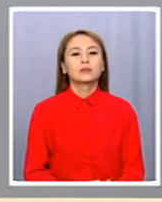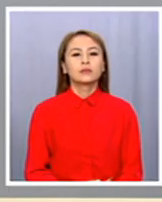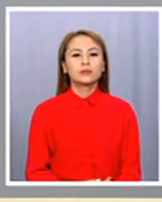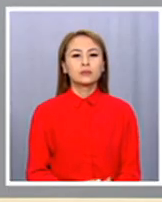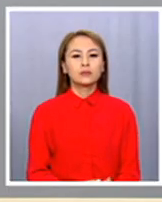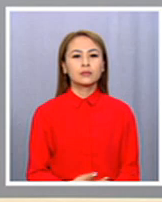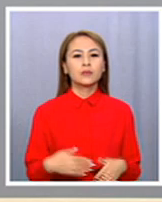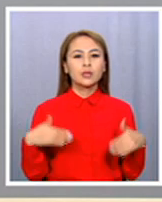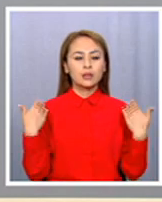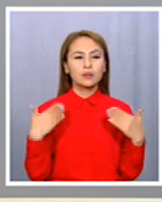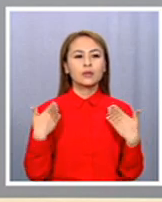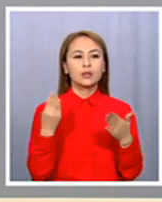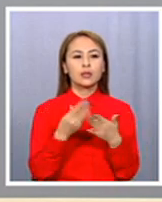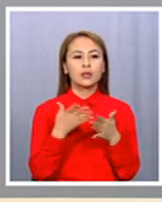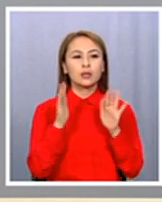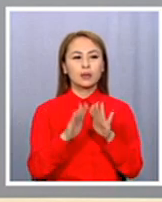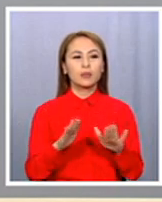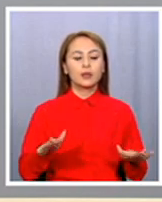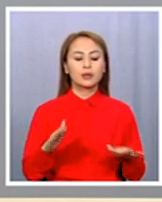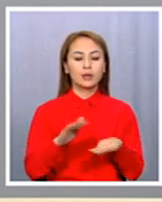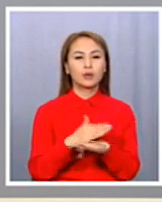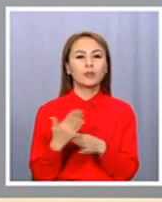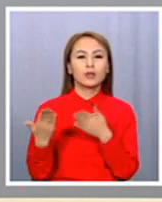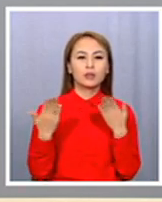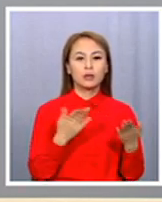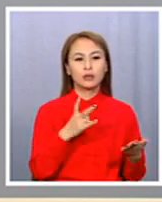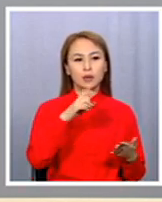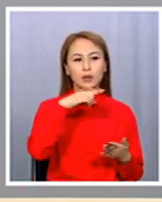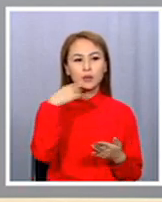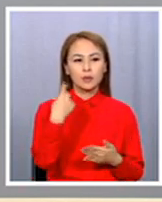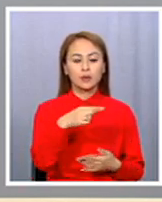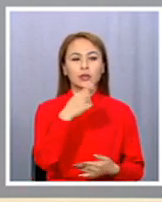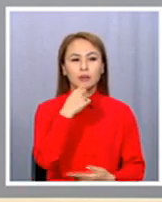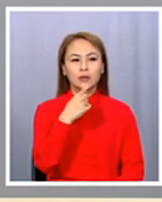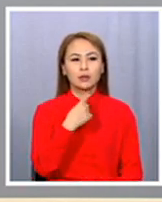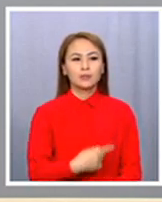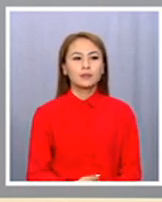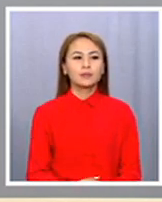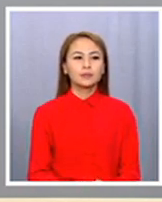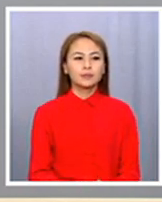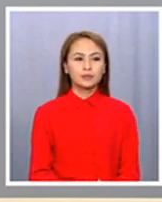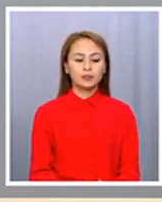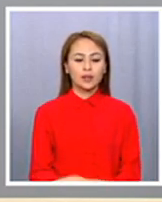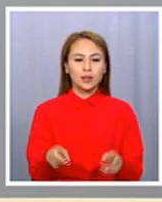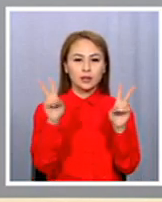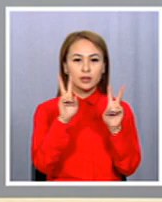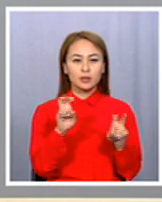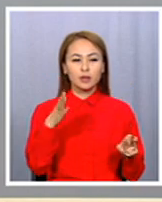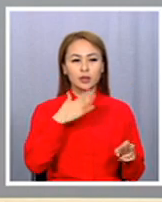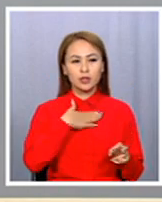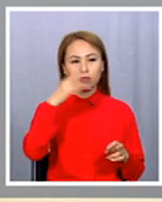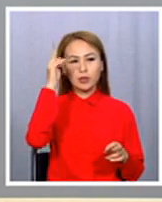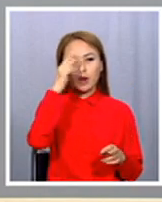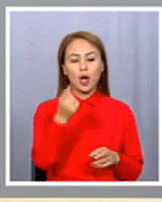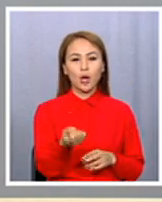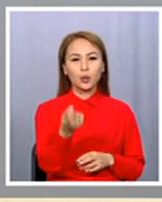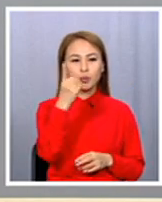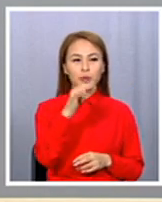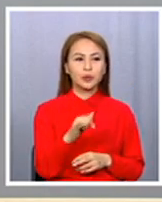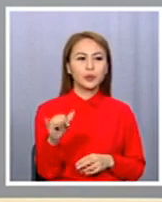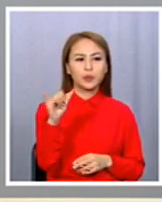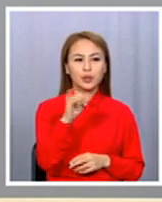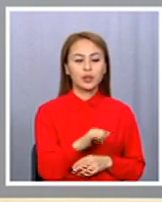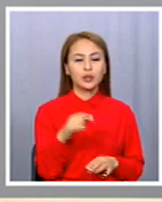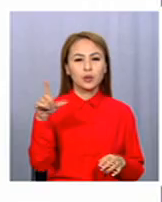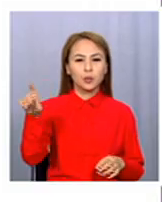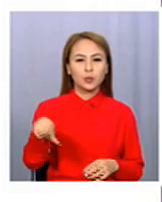Здравствуйте, дорогие ребята! Добро пожаловать на урок русского языка. Тема нашего урока – откуда и куда